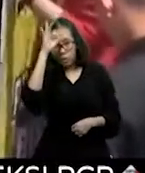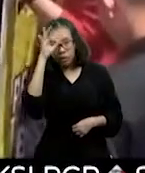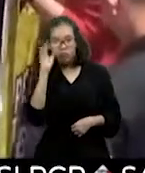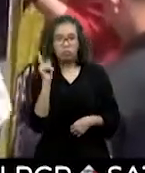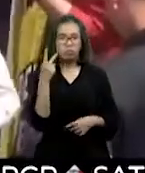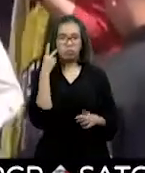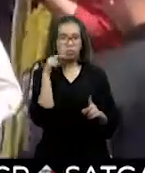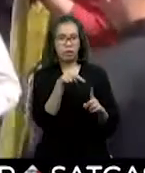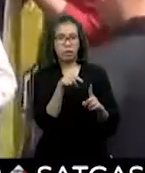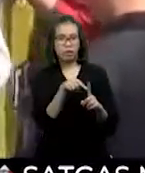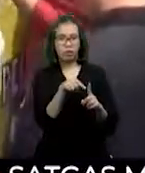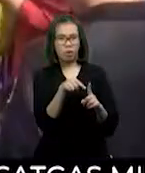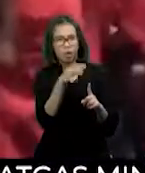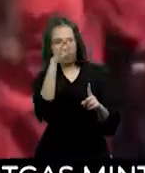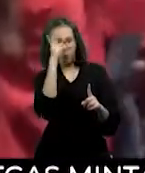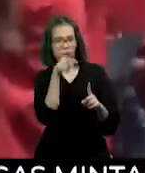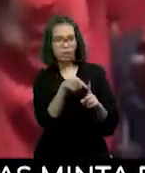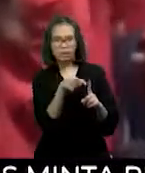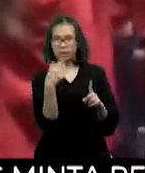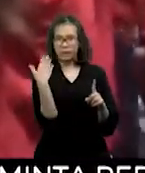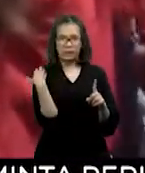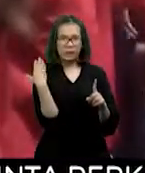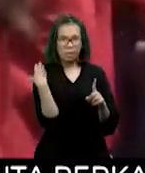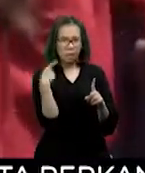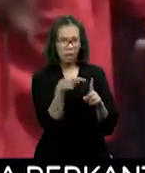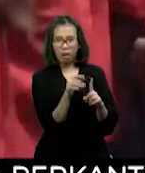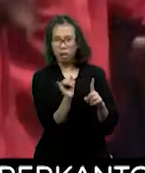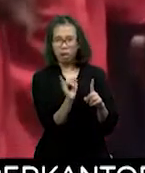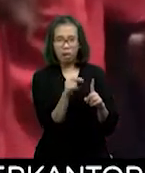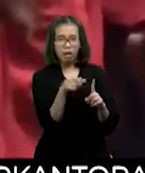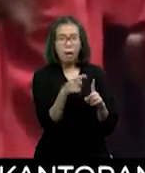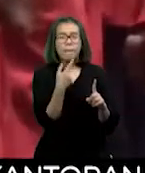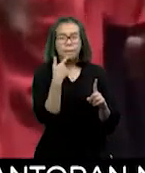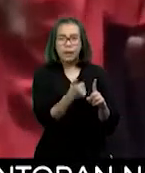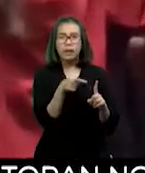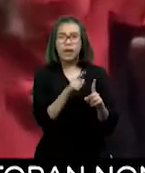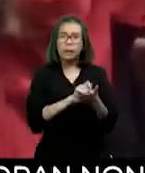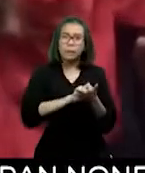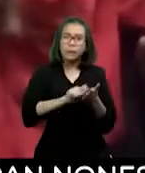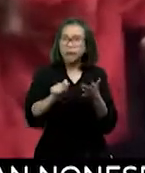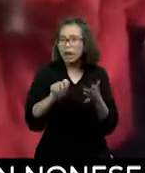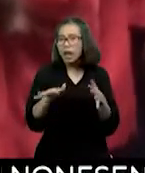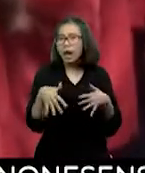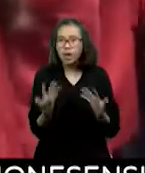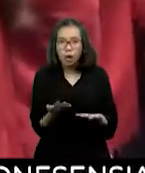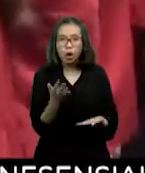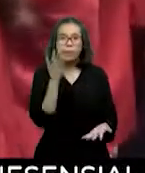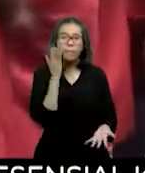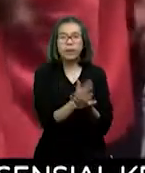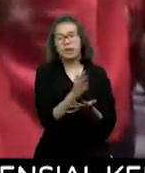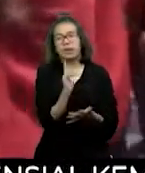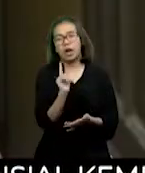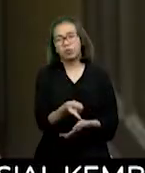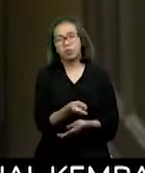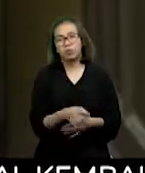dinilai sudah tidak layak menjadi polisi sehingga diusulkan disanksi pemecatan atau pemberhentian tidak dengan hormat atau